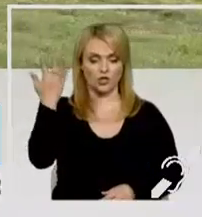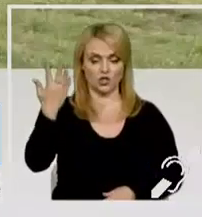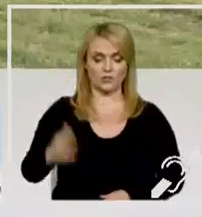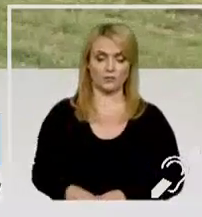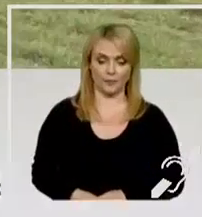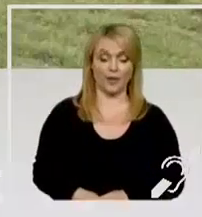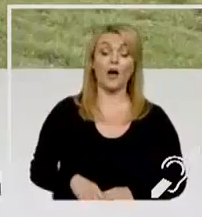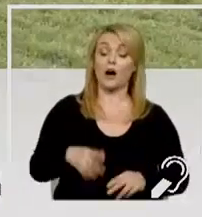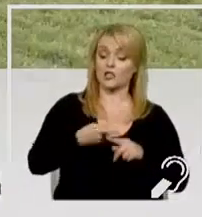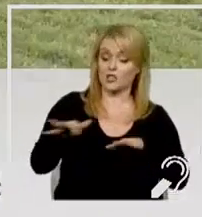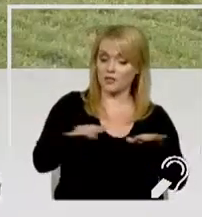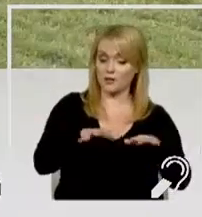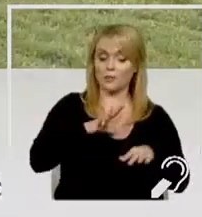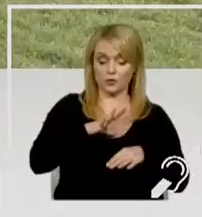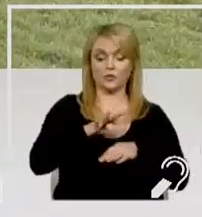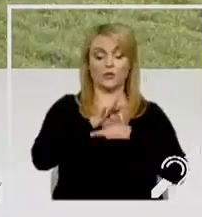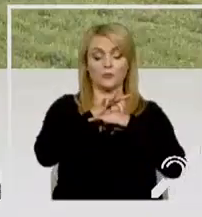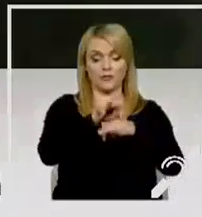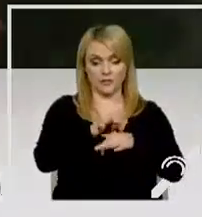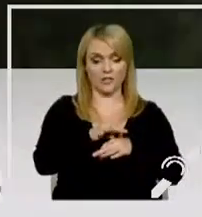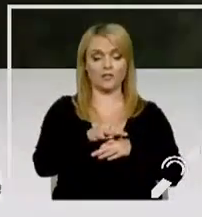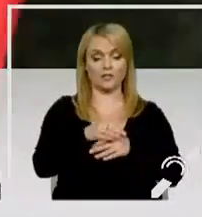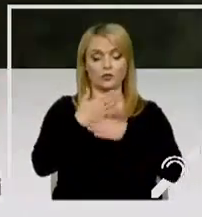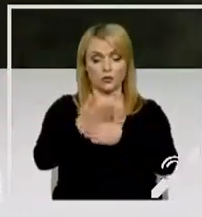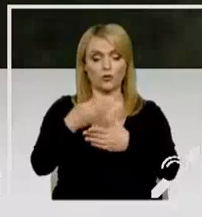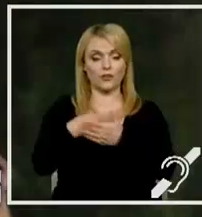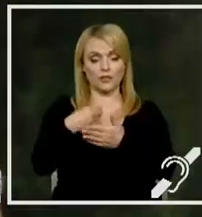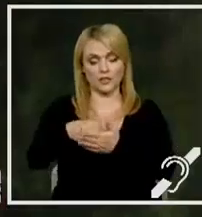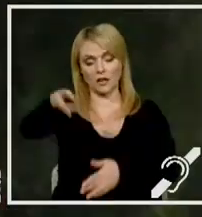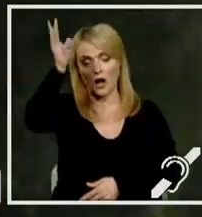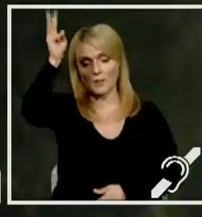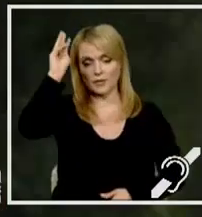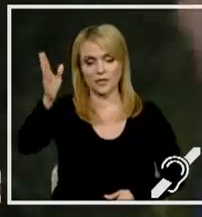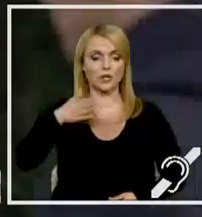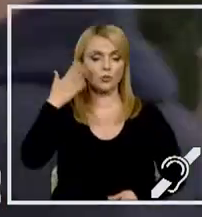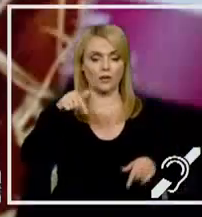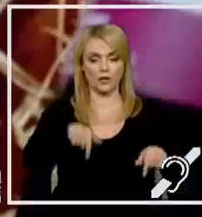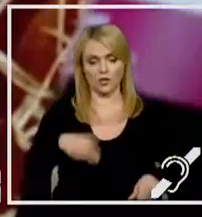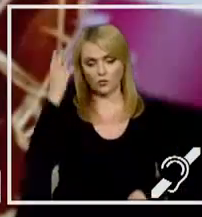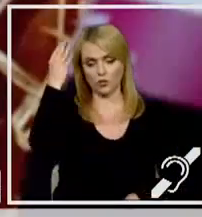Relația cu Republica Moldova sub patronajul președintelui român Klaus Iohannis.